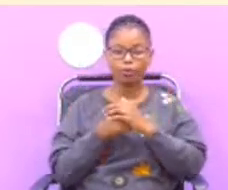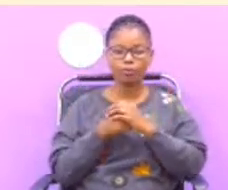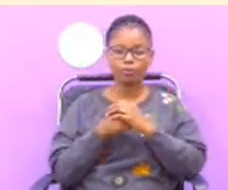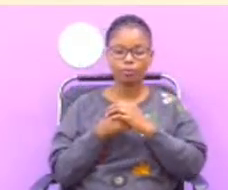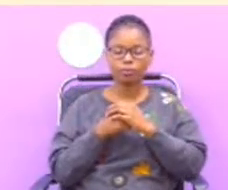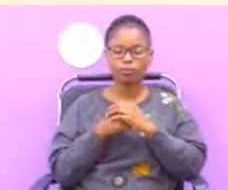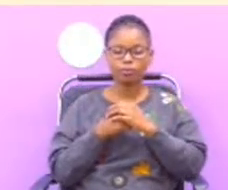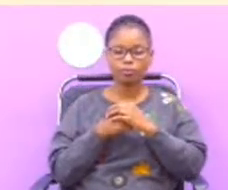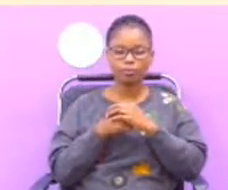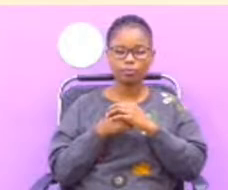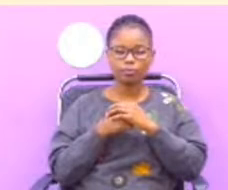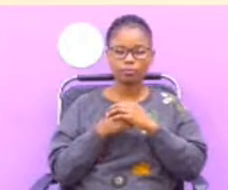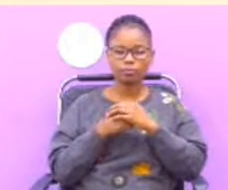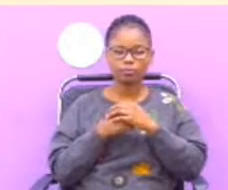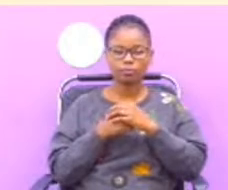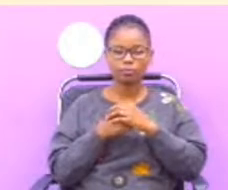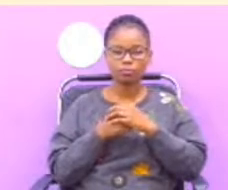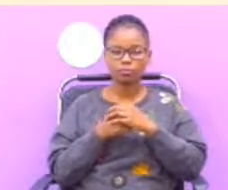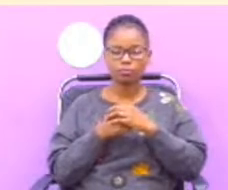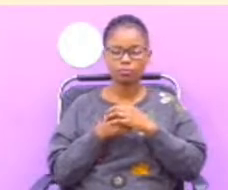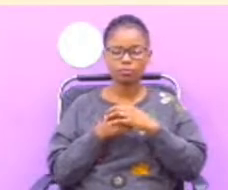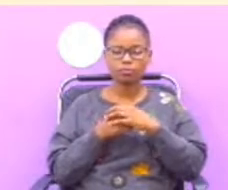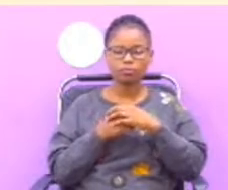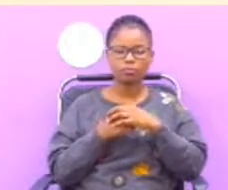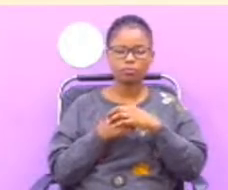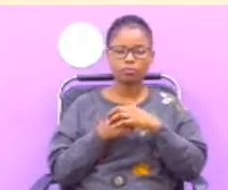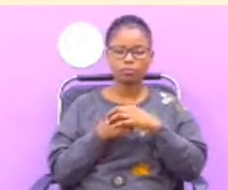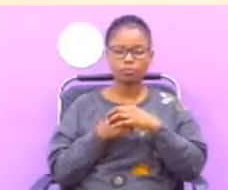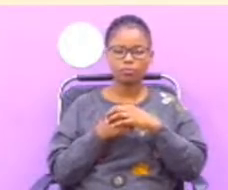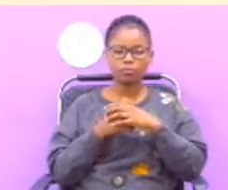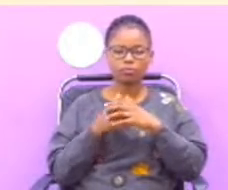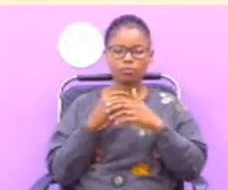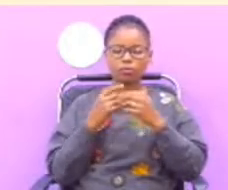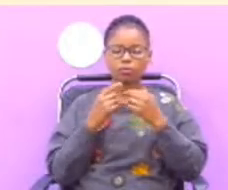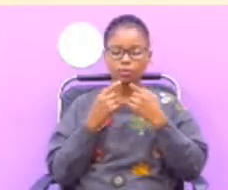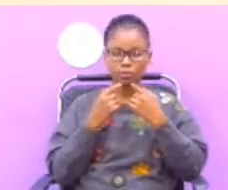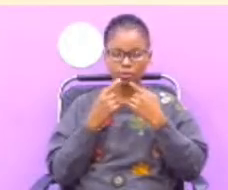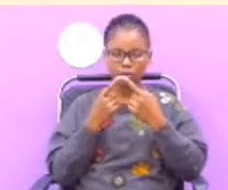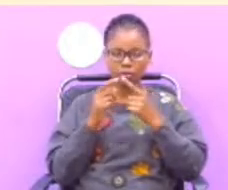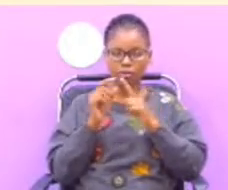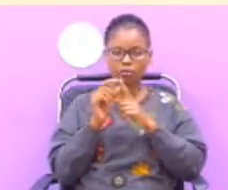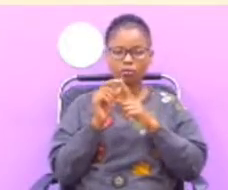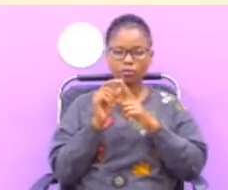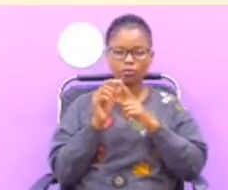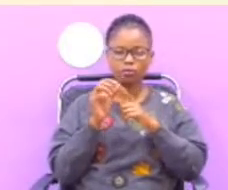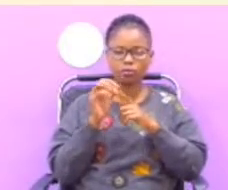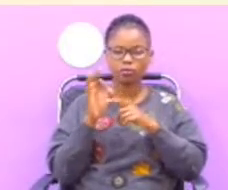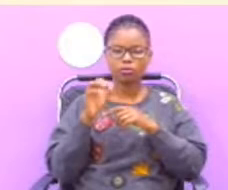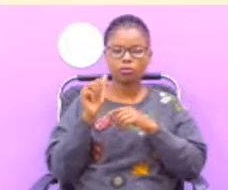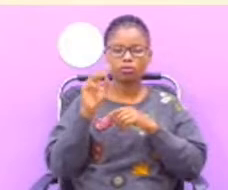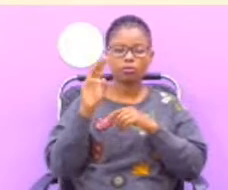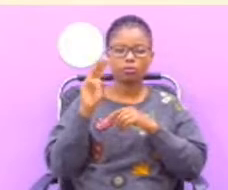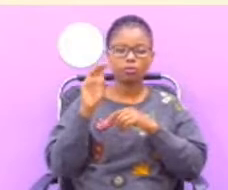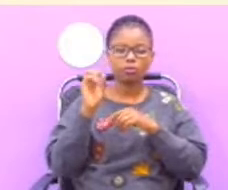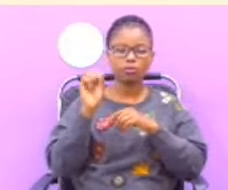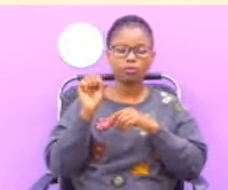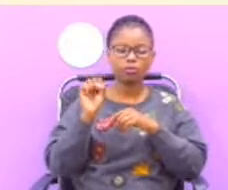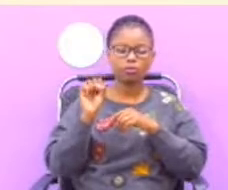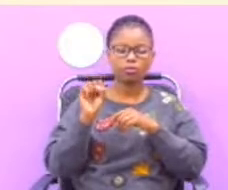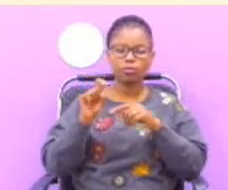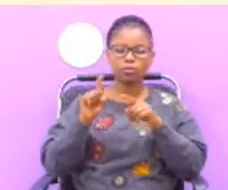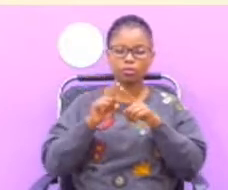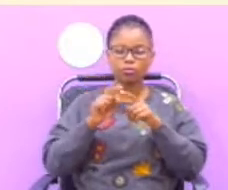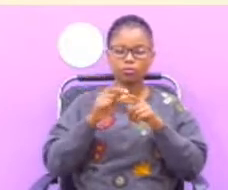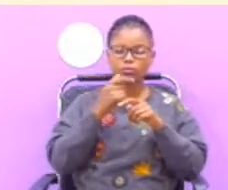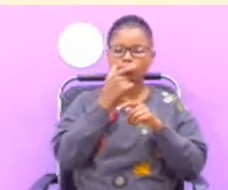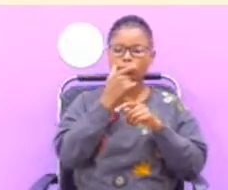na mwarĩrie wa Amos wahanaga wa thuri arĩa akũrũ nona